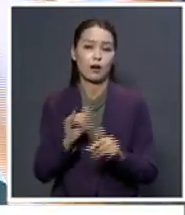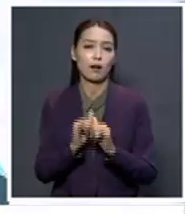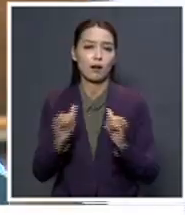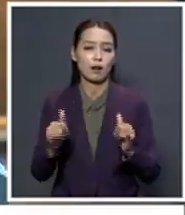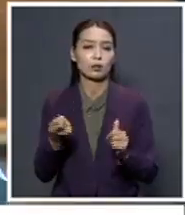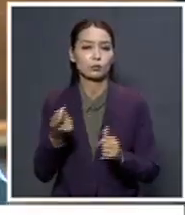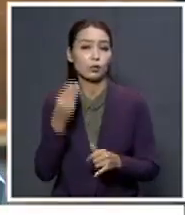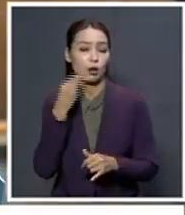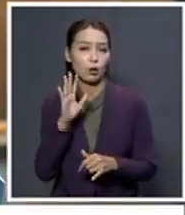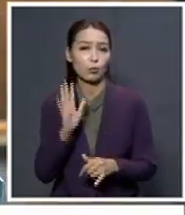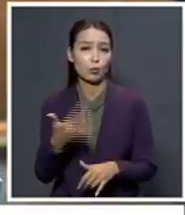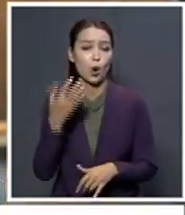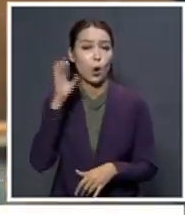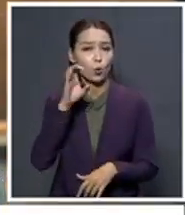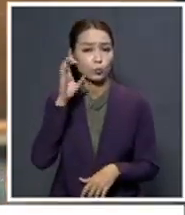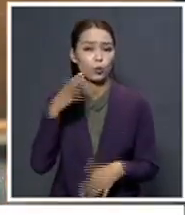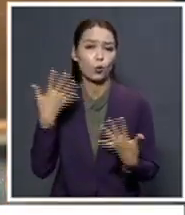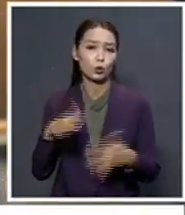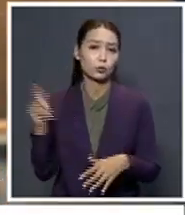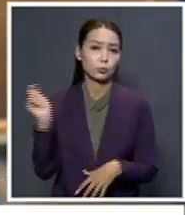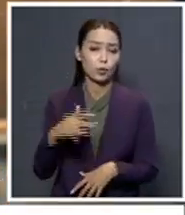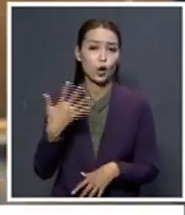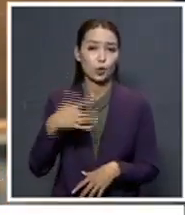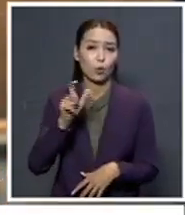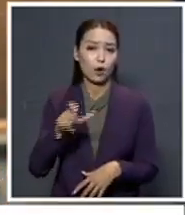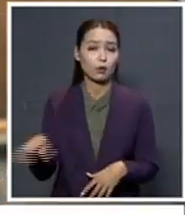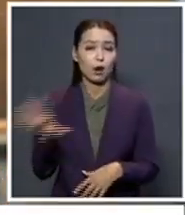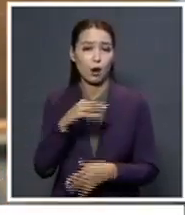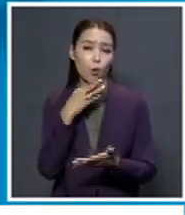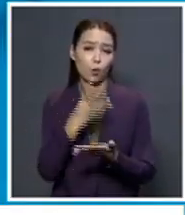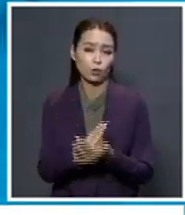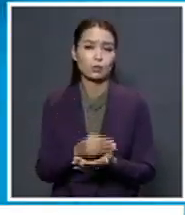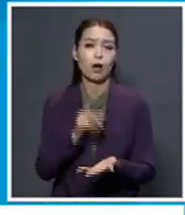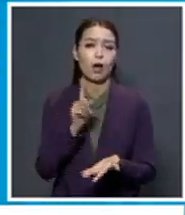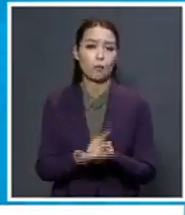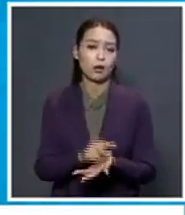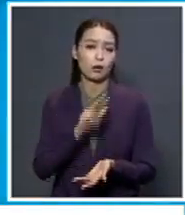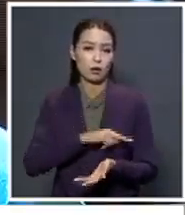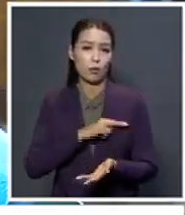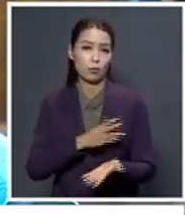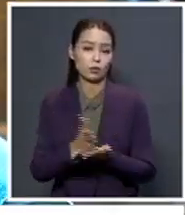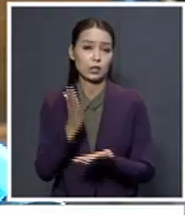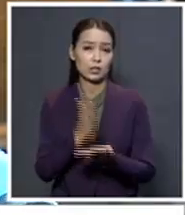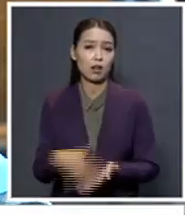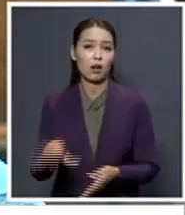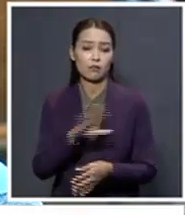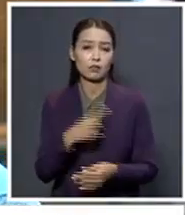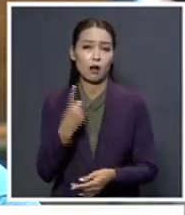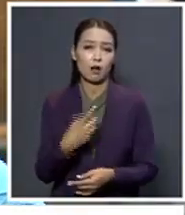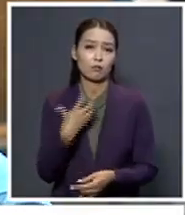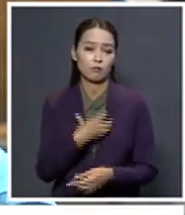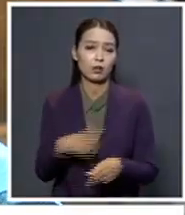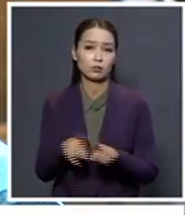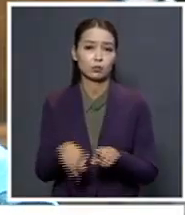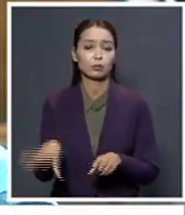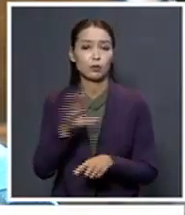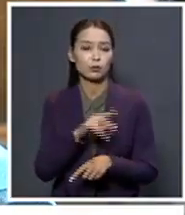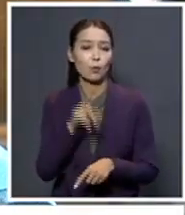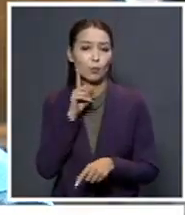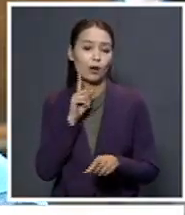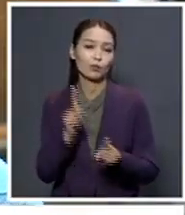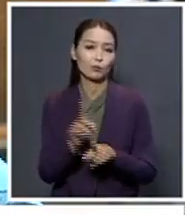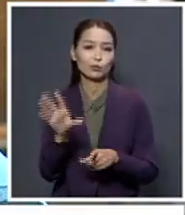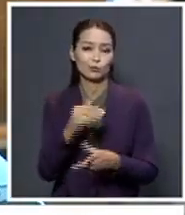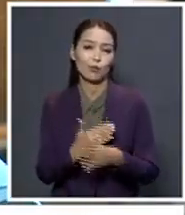Өзбекстаннан 50-ден астам адам келдік. Мұнда әрқайсымыздың өз міндетіміз бар. Бірақ ортақ мақсатымыз біреу. Біз осы аймақтың жастарына тән қиындықтарды